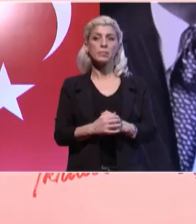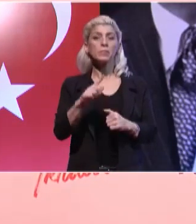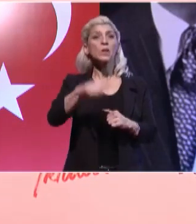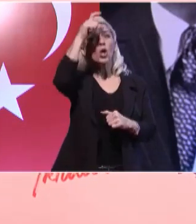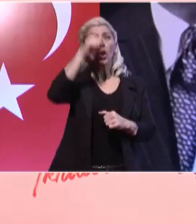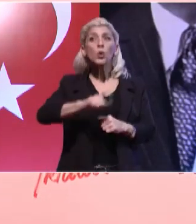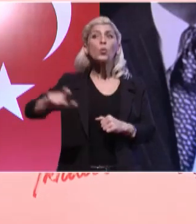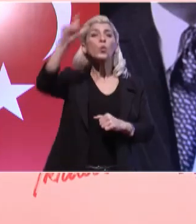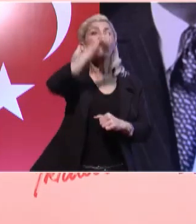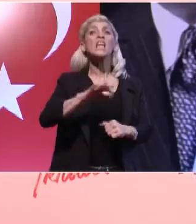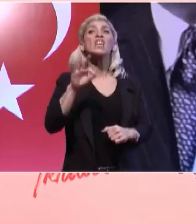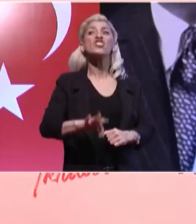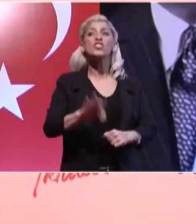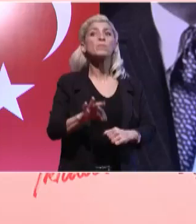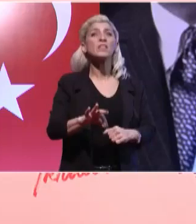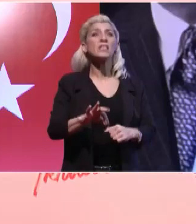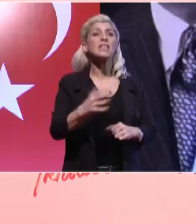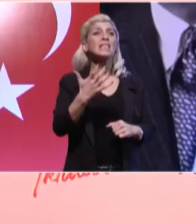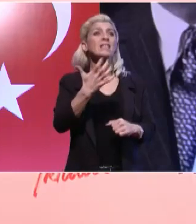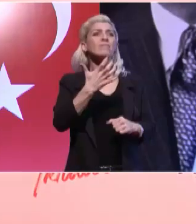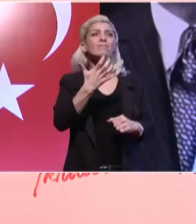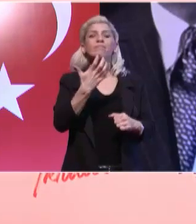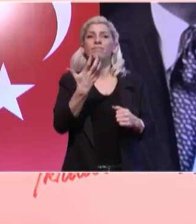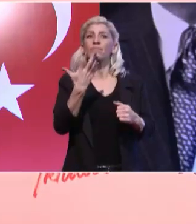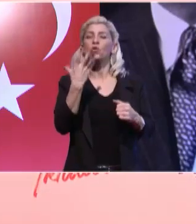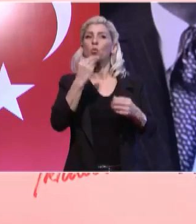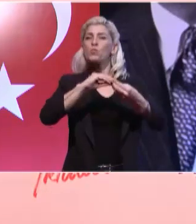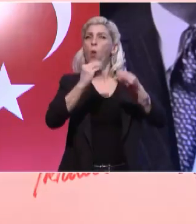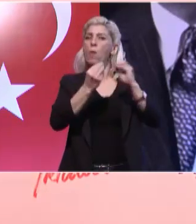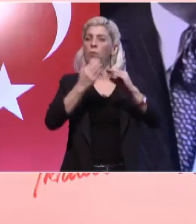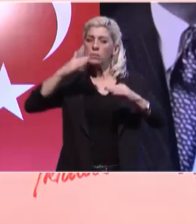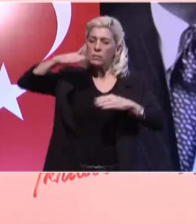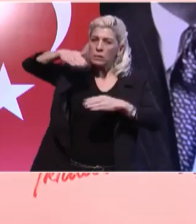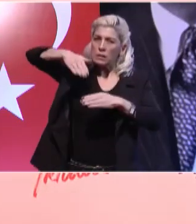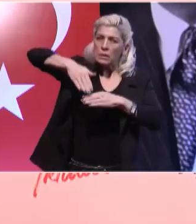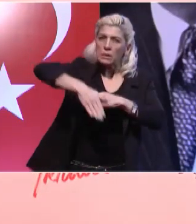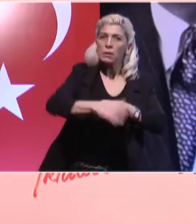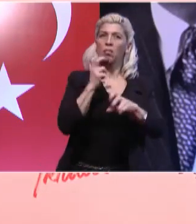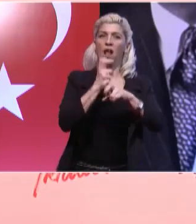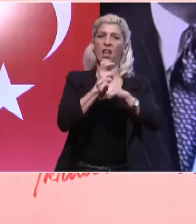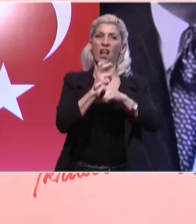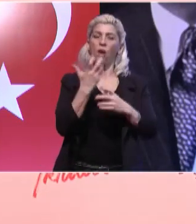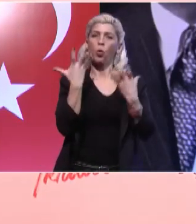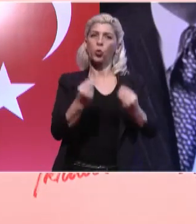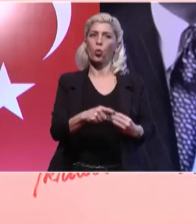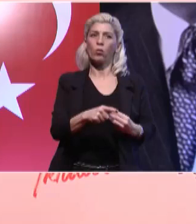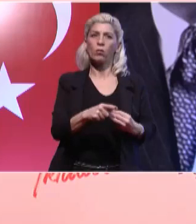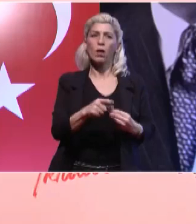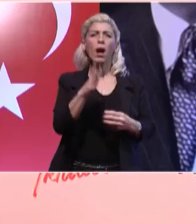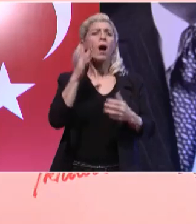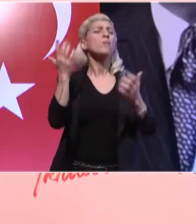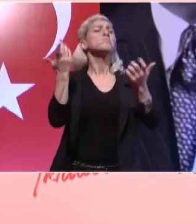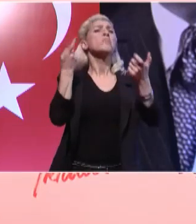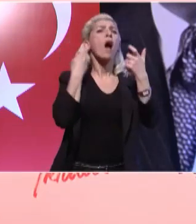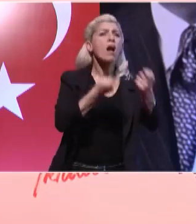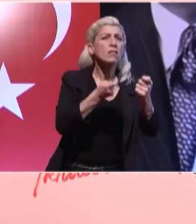Türkiye şu anda freni patlamış bir kamyon gibi yokuş aşağı gidiyor. Her alanda gidiyor.